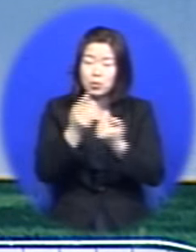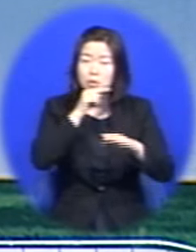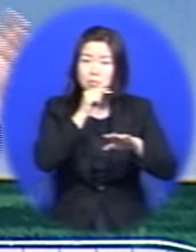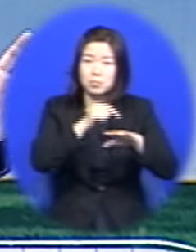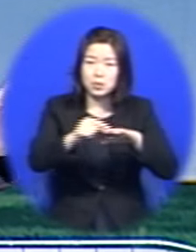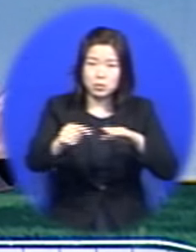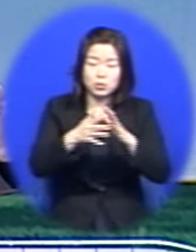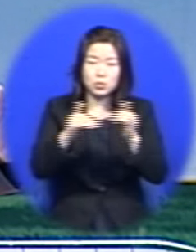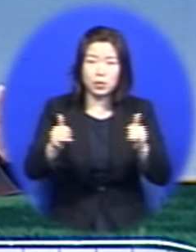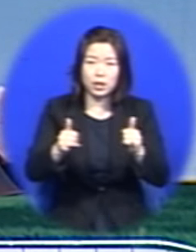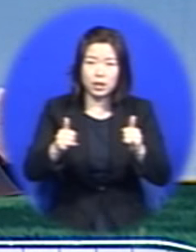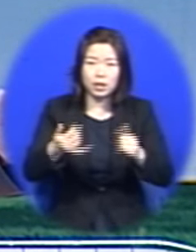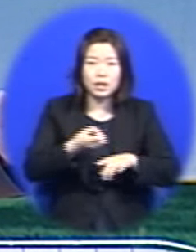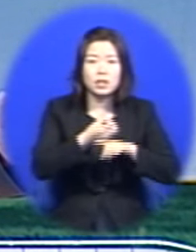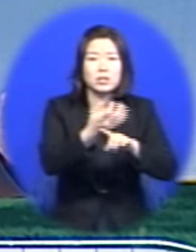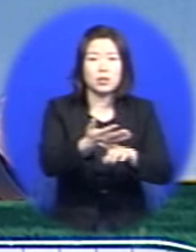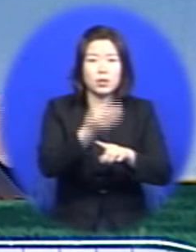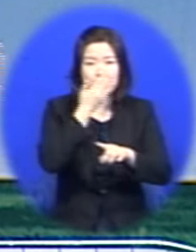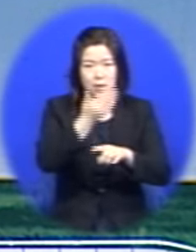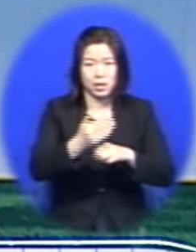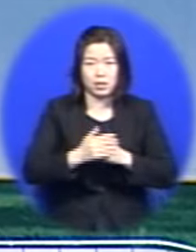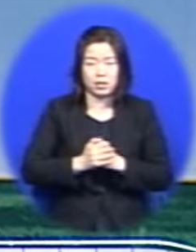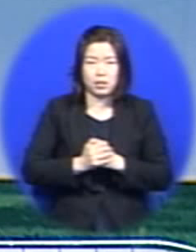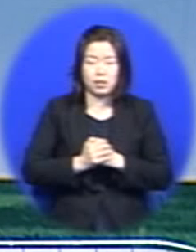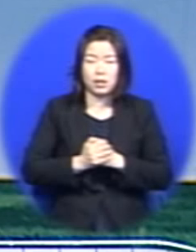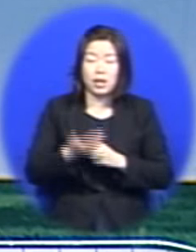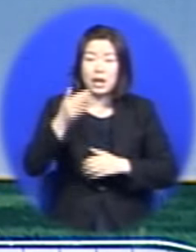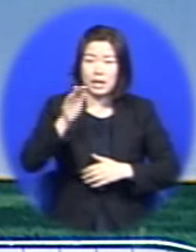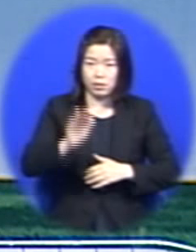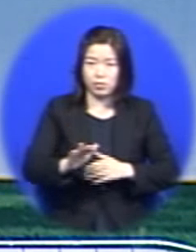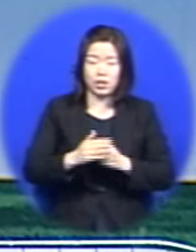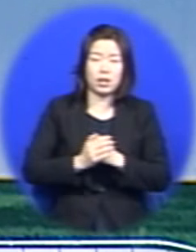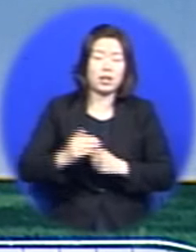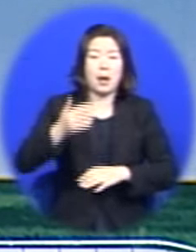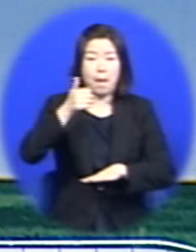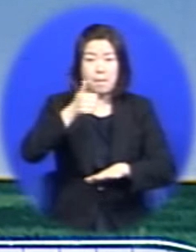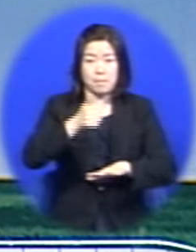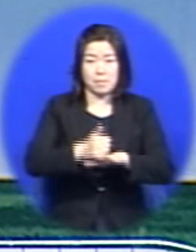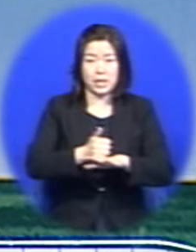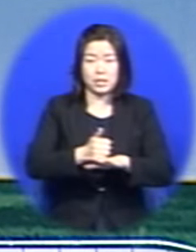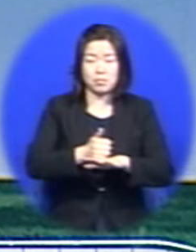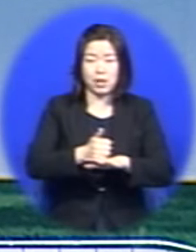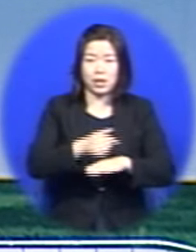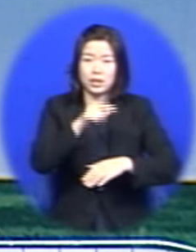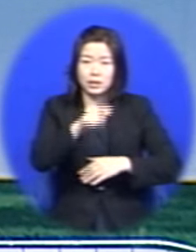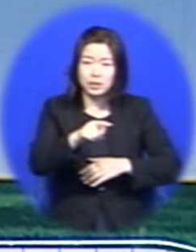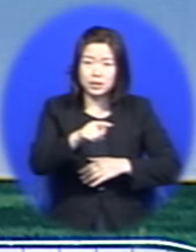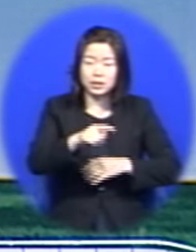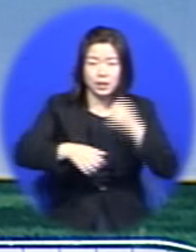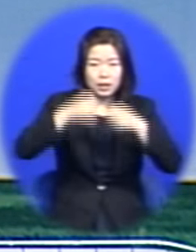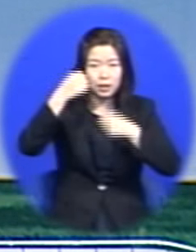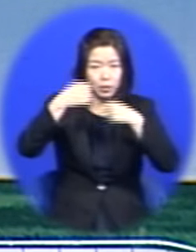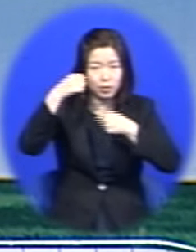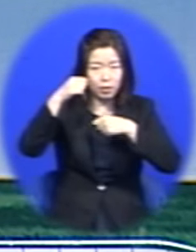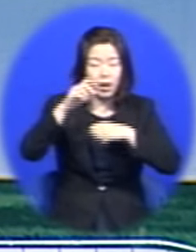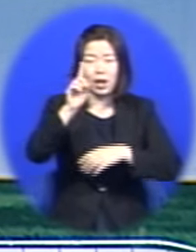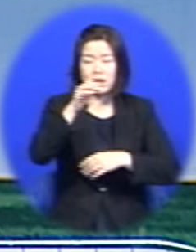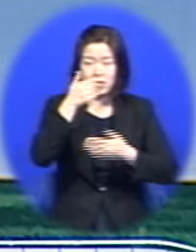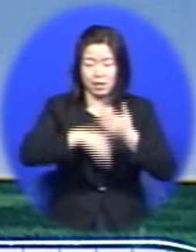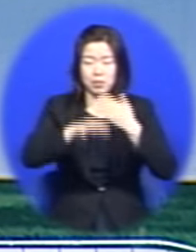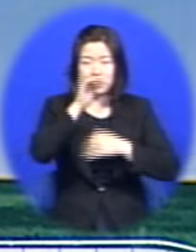민족에게 전해지게 됩니다. 자, 그런데 이제 마지막 극적인 드라마가 하나 이제 남아